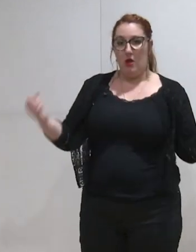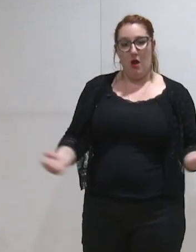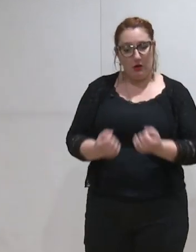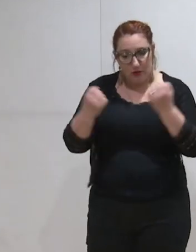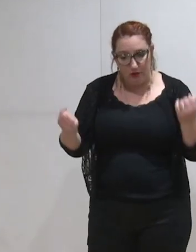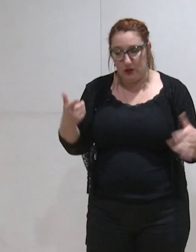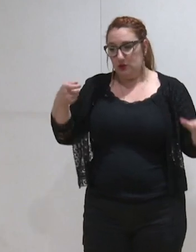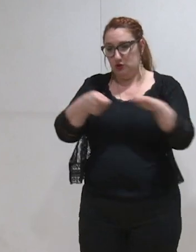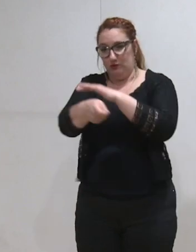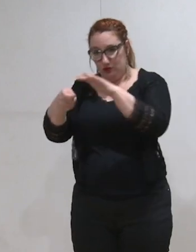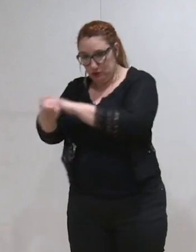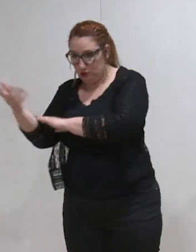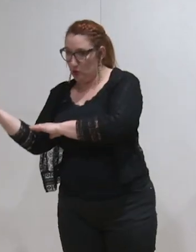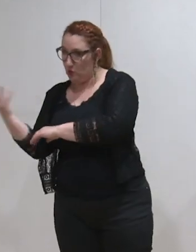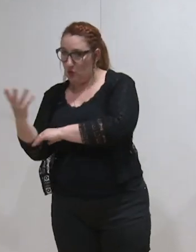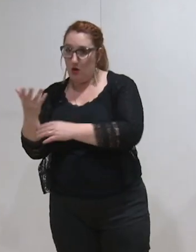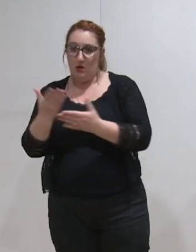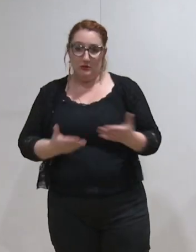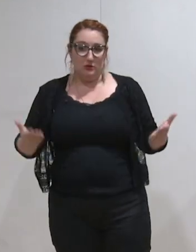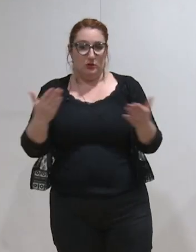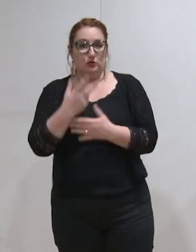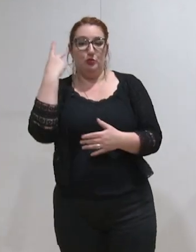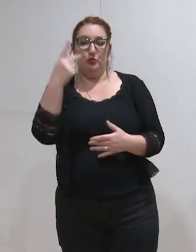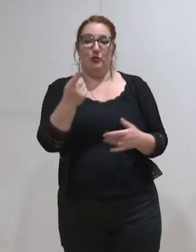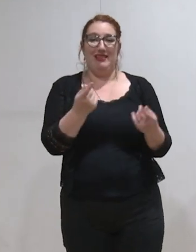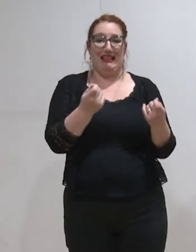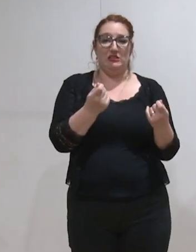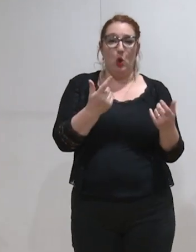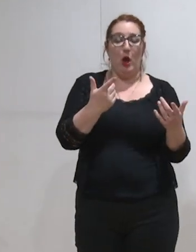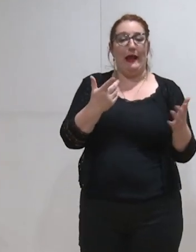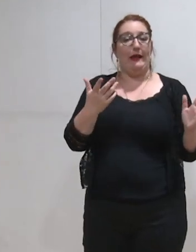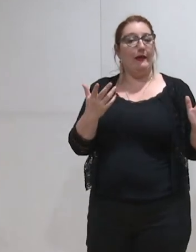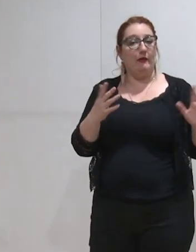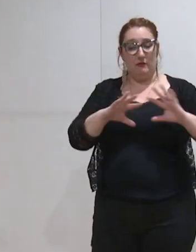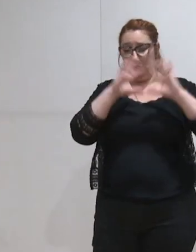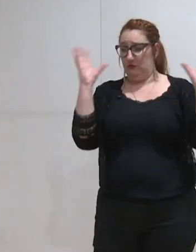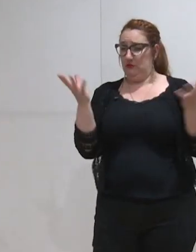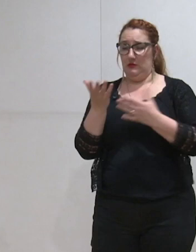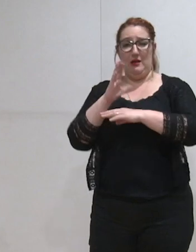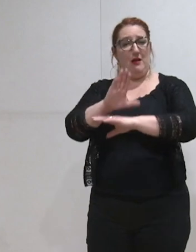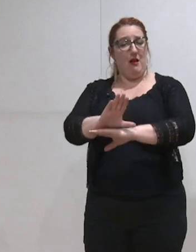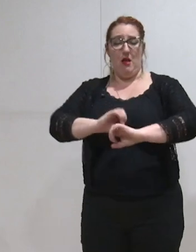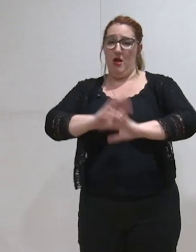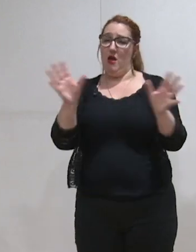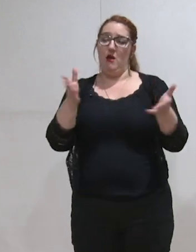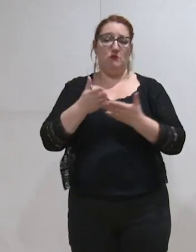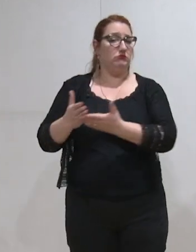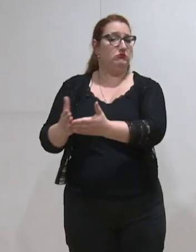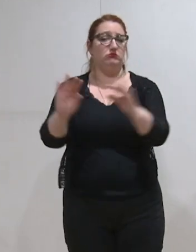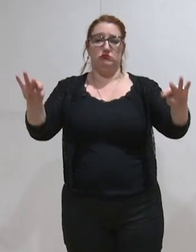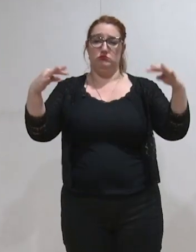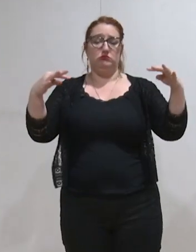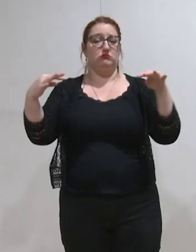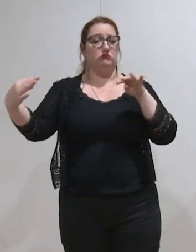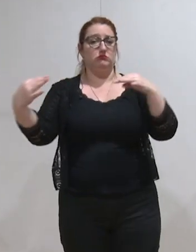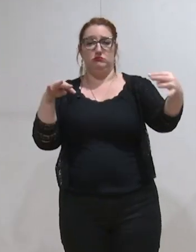qu'on leur attribu dans les situations de trésorerie et cetera comme ça au moins les choses elles sont claires et elles sont partagées et donc elles ne sont pas